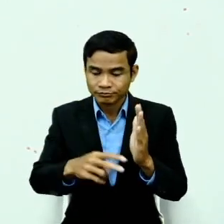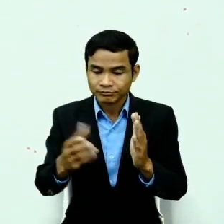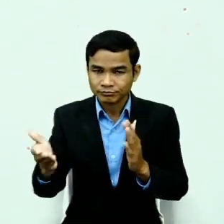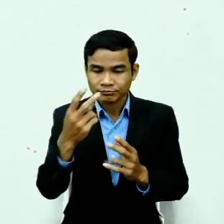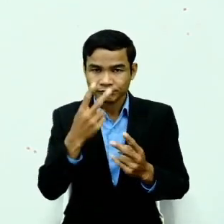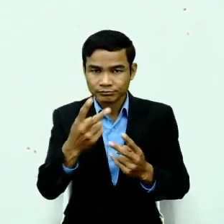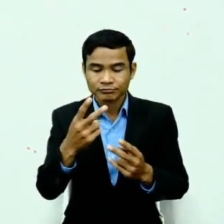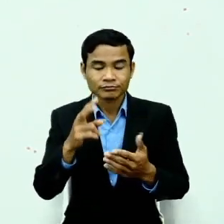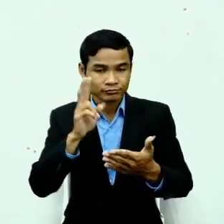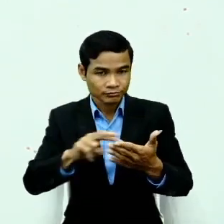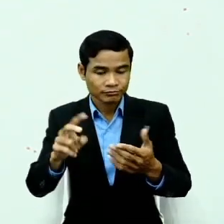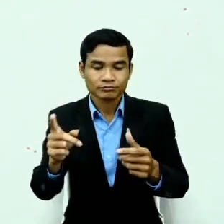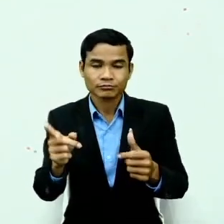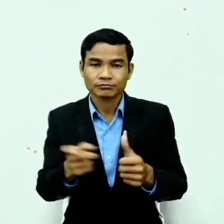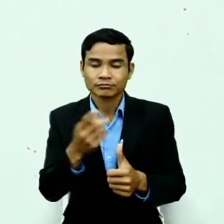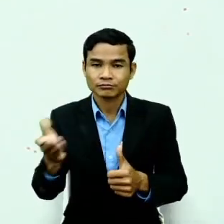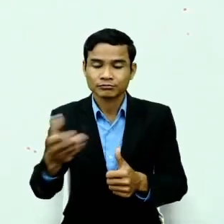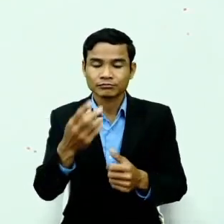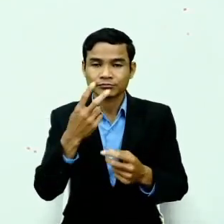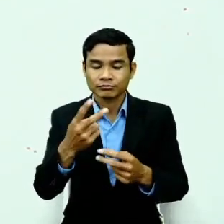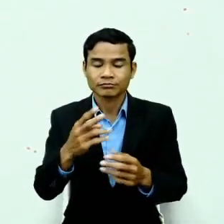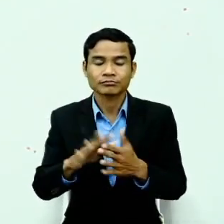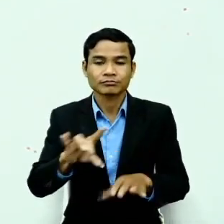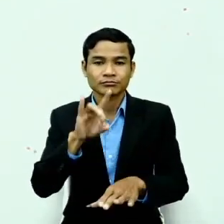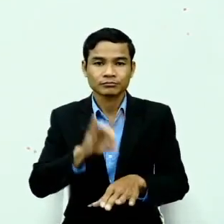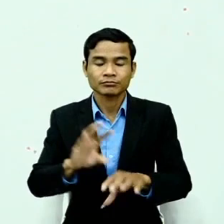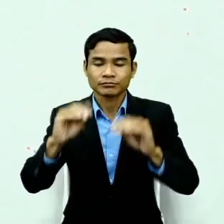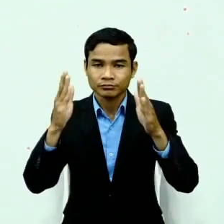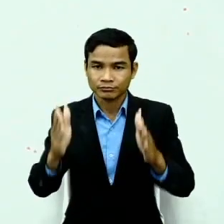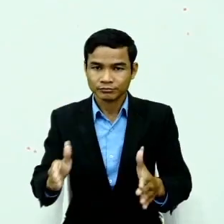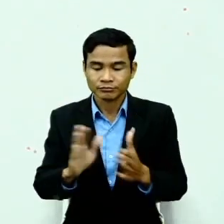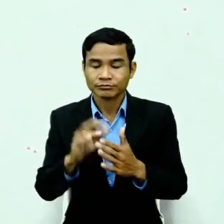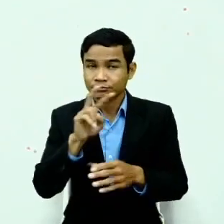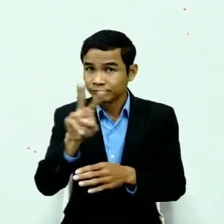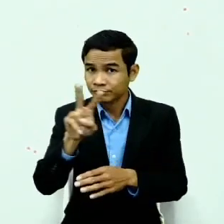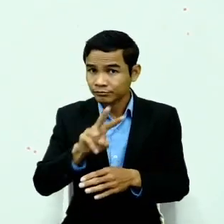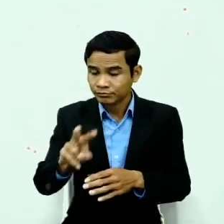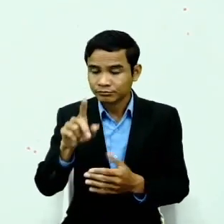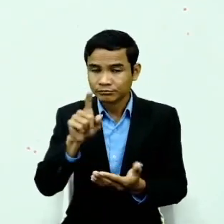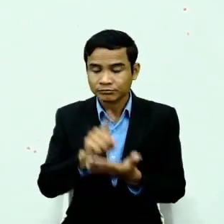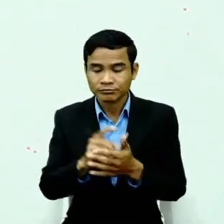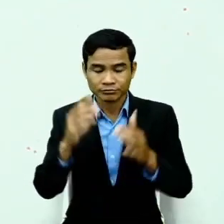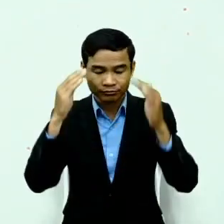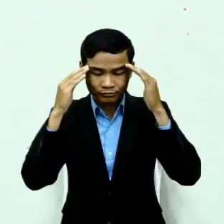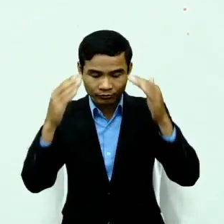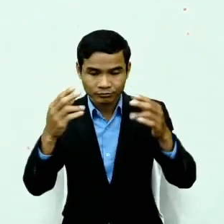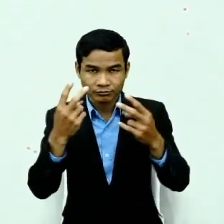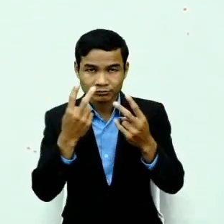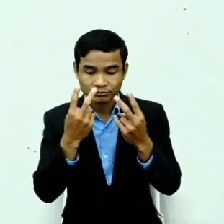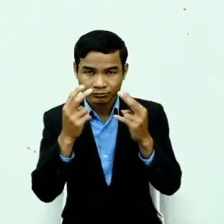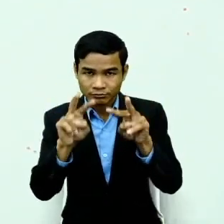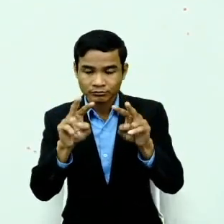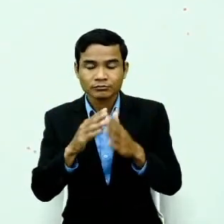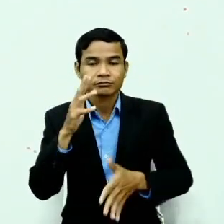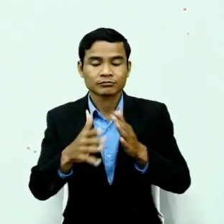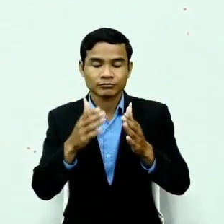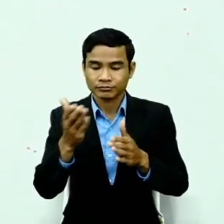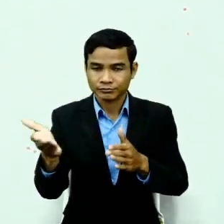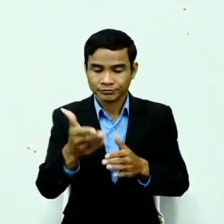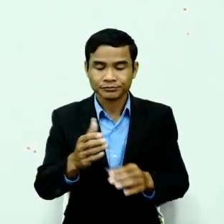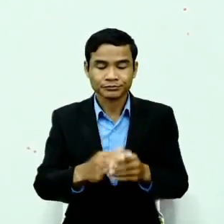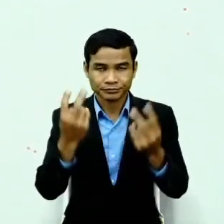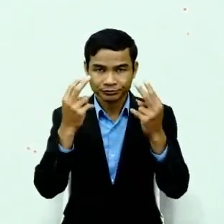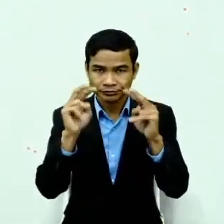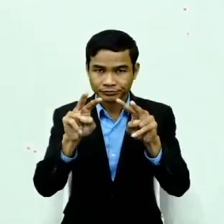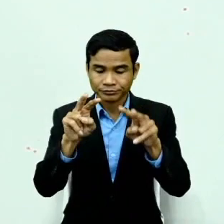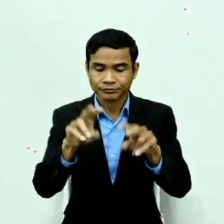rú nè con chà đối chân con côn nó phải đền nè cổ ăn ạ tập bót chà con trâu dục chật tục đắc nè con cá sẽ đạm nè con